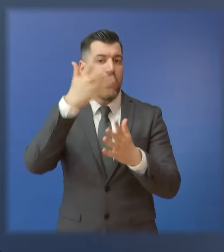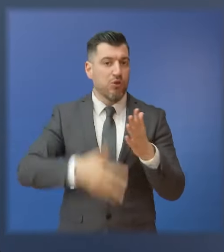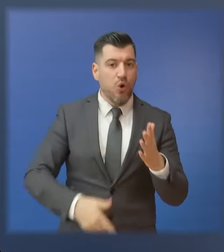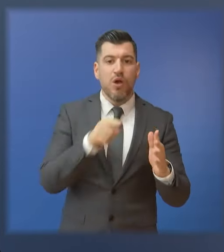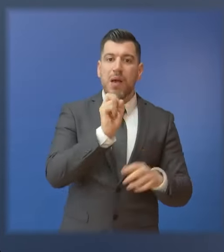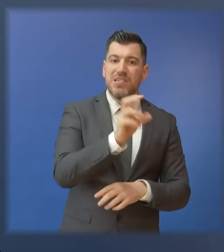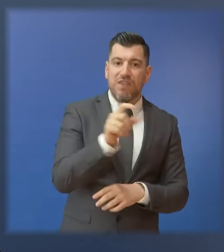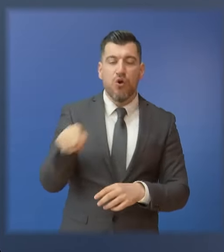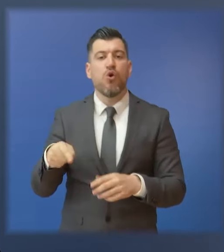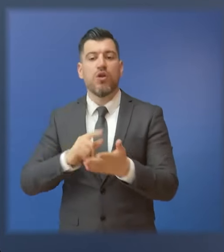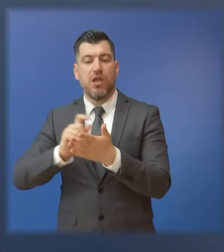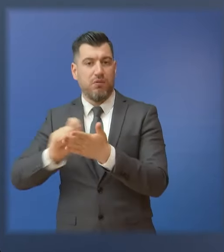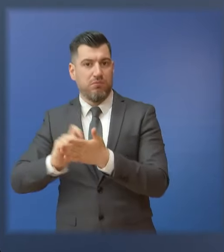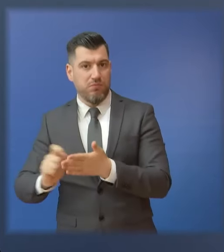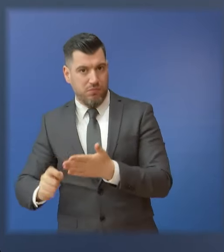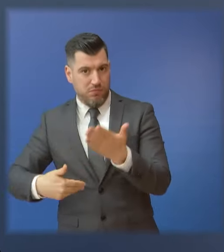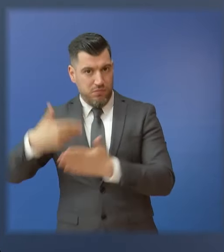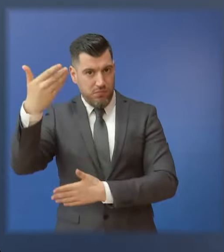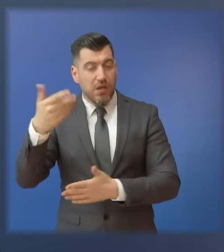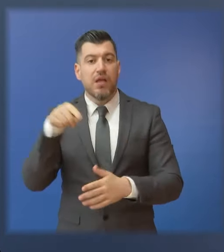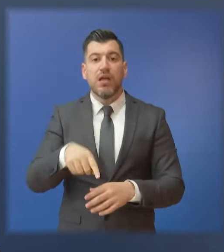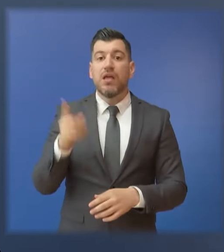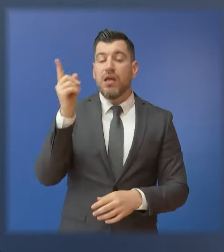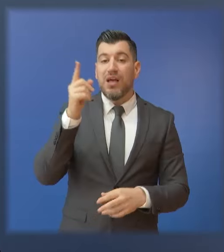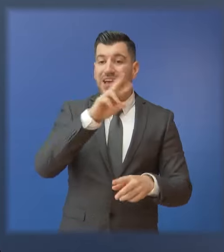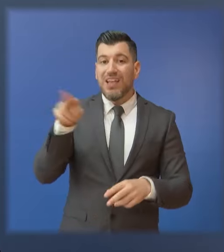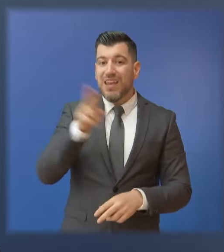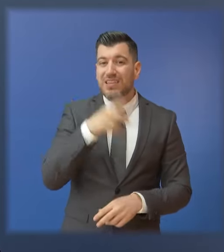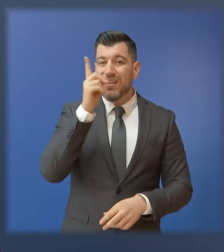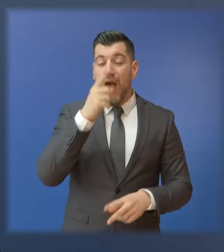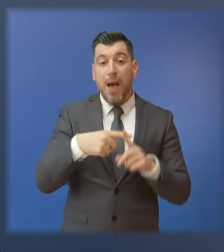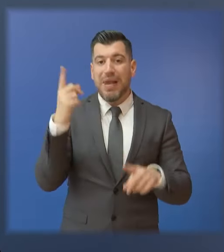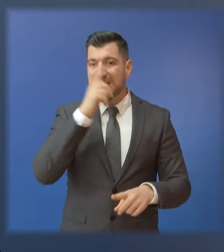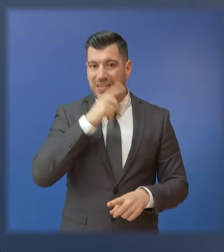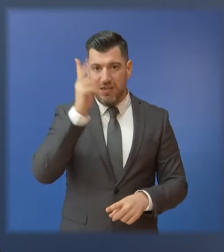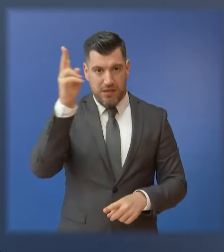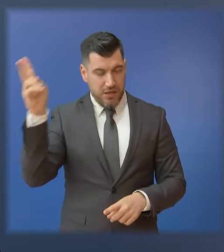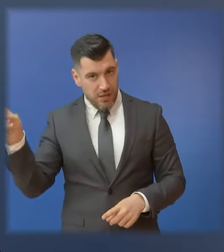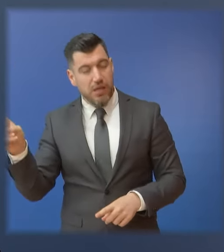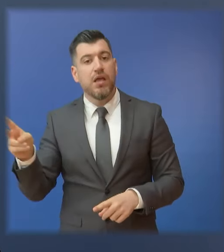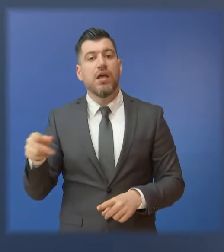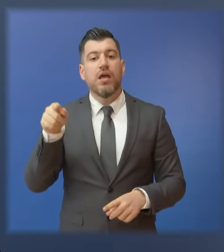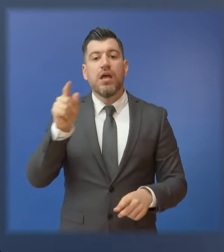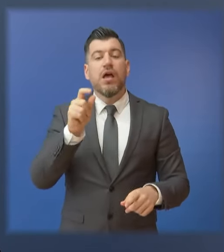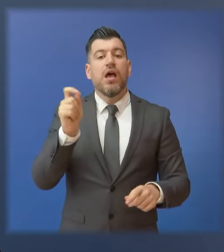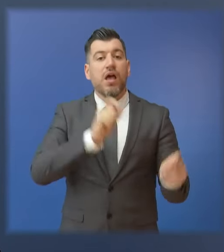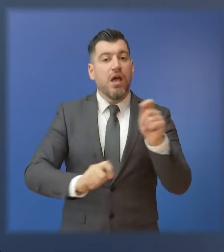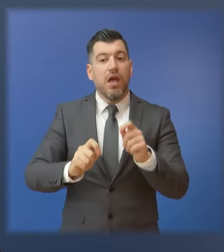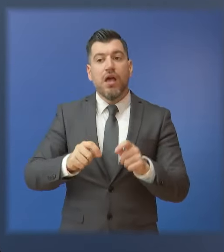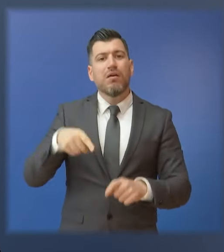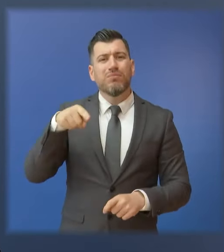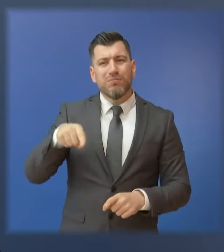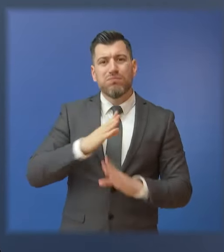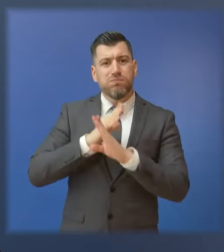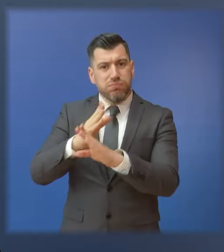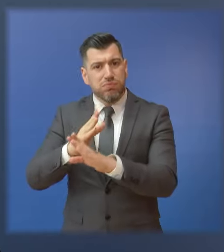την κατάργηση του αξιόποινου χαρακτήρα της απλής δυσφήμισης τη θέσπιση της διευκόλυνσης της απόρριψης προδήλως βάσιμων μηνύσεων